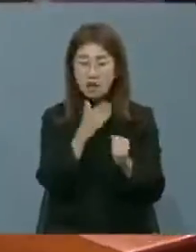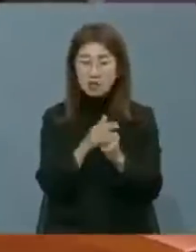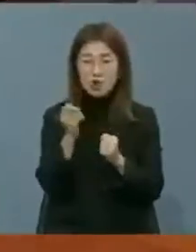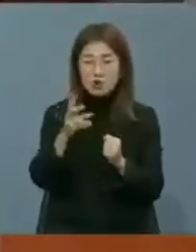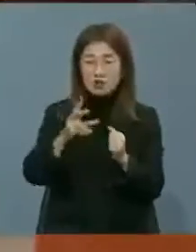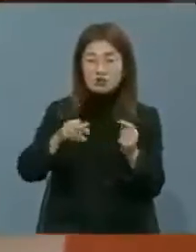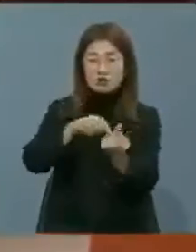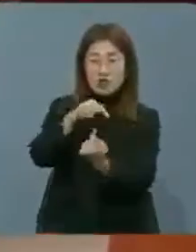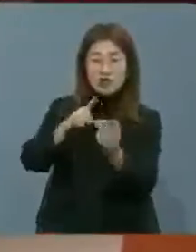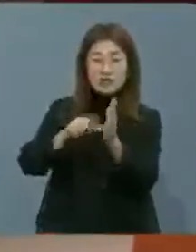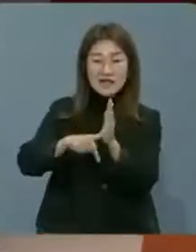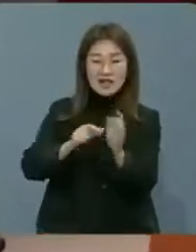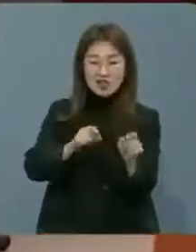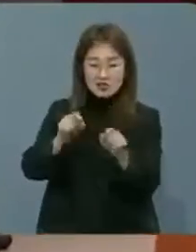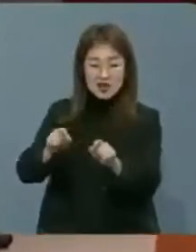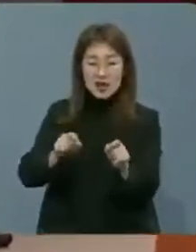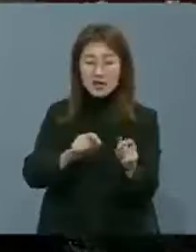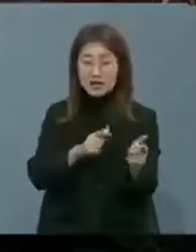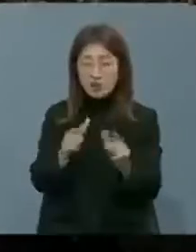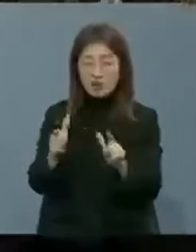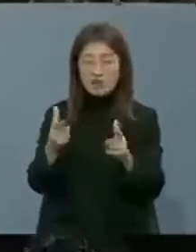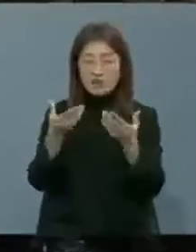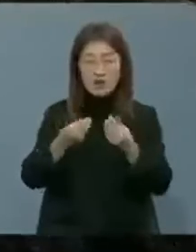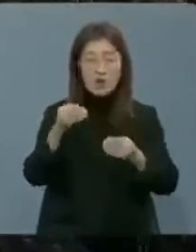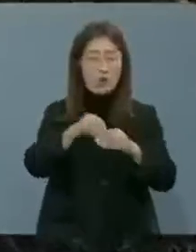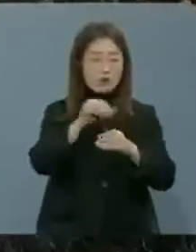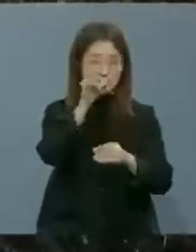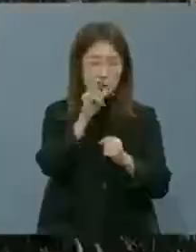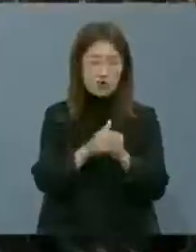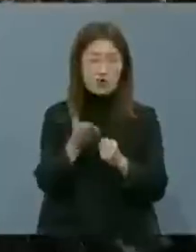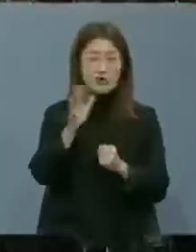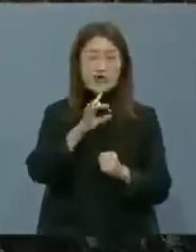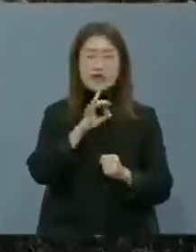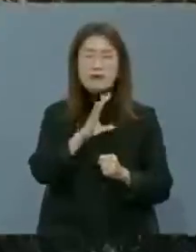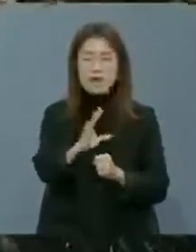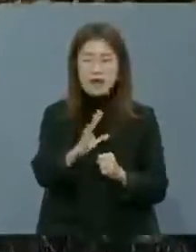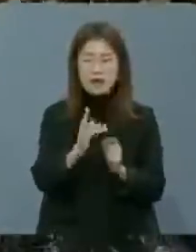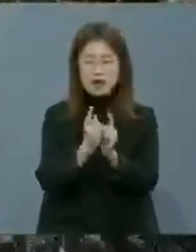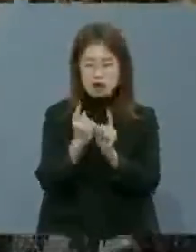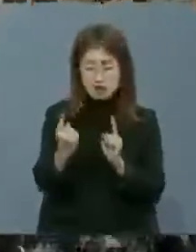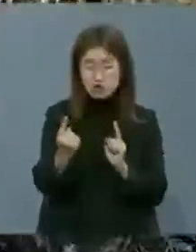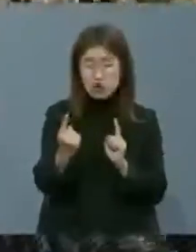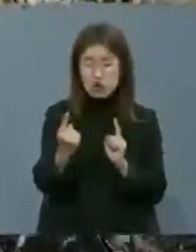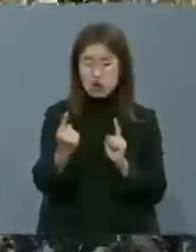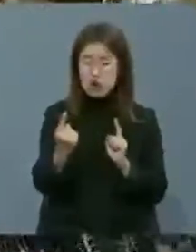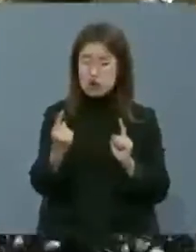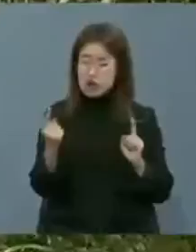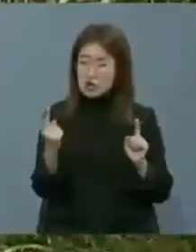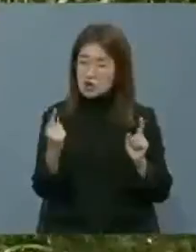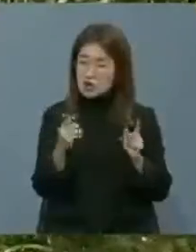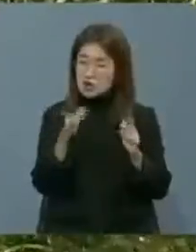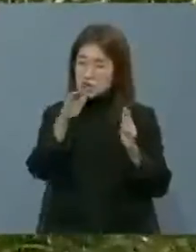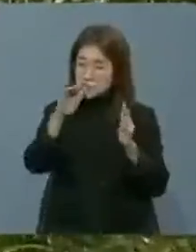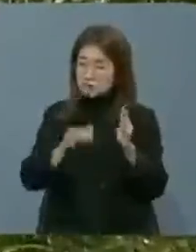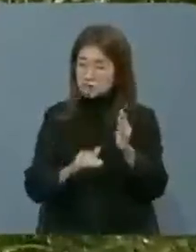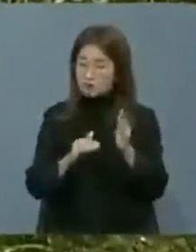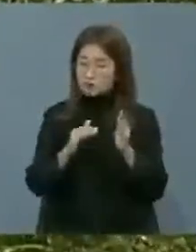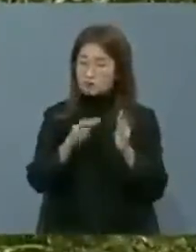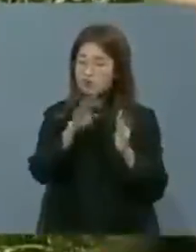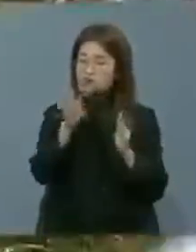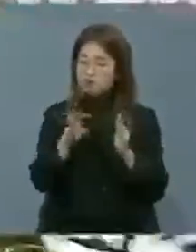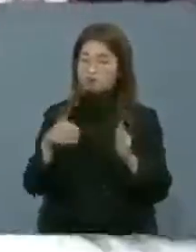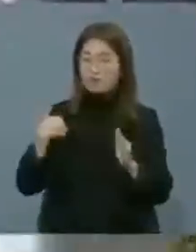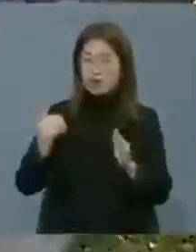연장 등이 담길 것으로 보입니다 다만 거리두기 단계가 완화 될지는 미지수입니다 가을 행락철